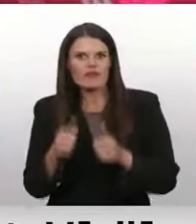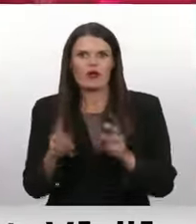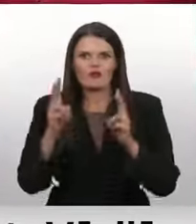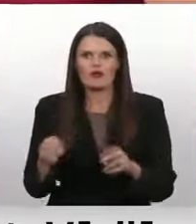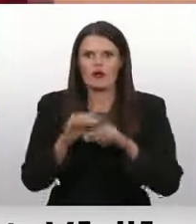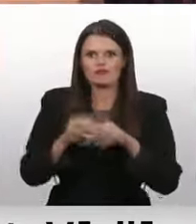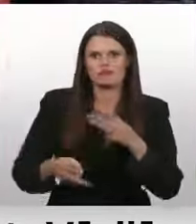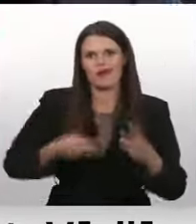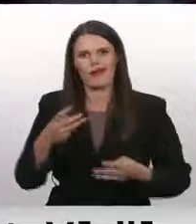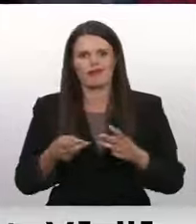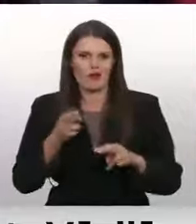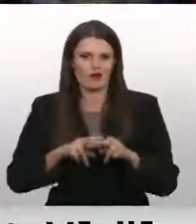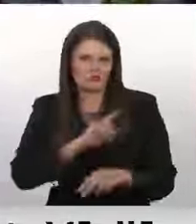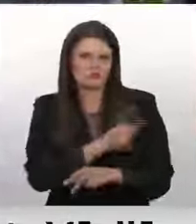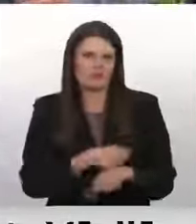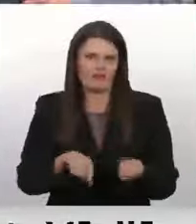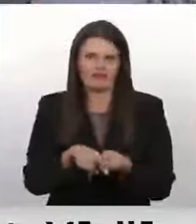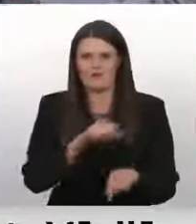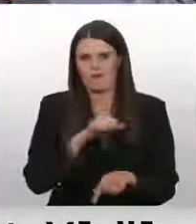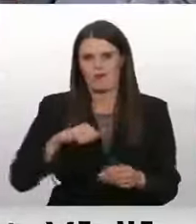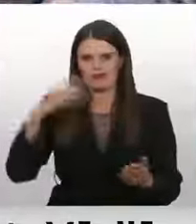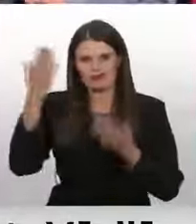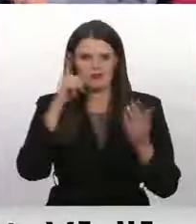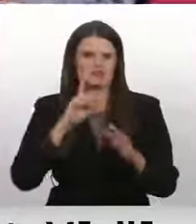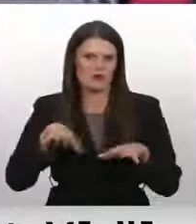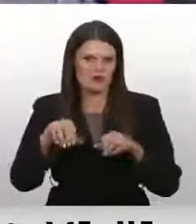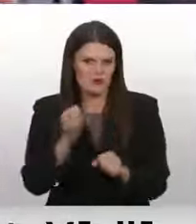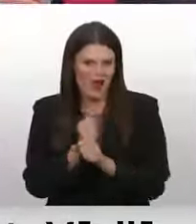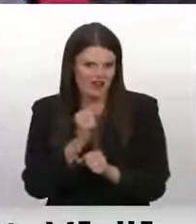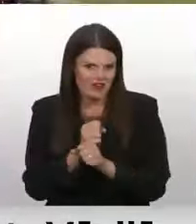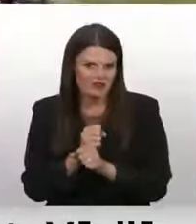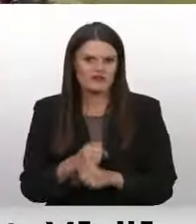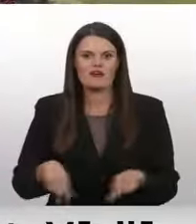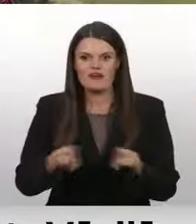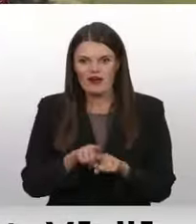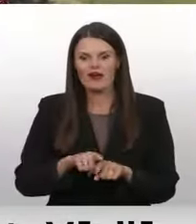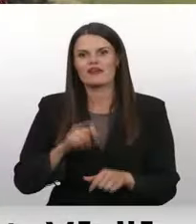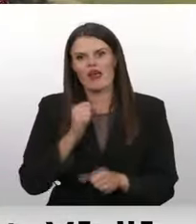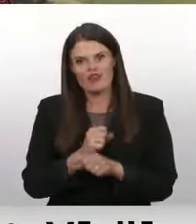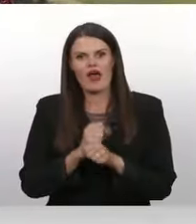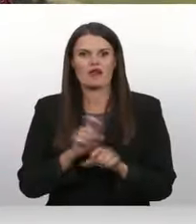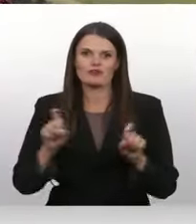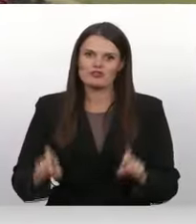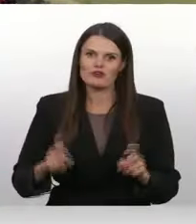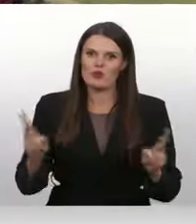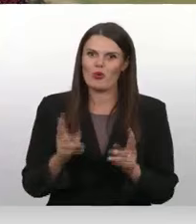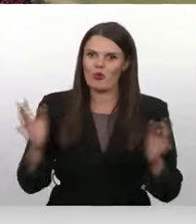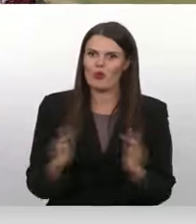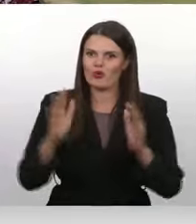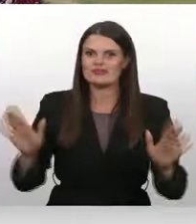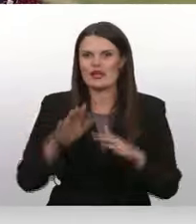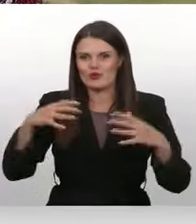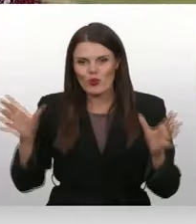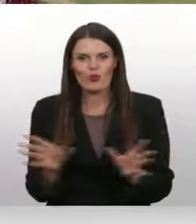ieguldīt enerģiju un spēt arī pašiem izbaudīt paveikto. Arī ir darbs, tad sēžot pie ugunskura un dziedot